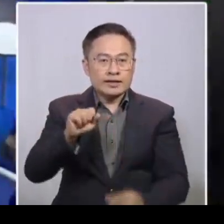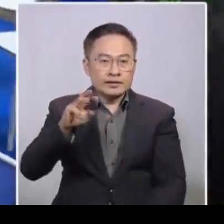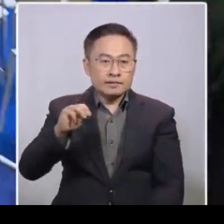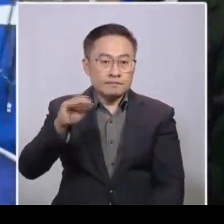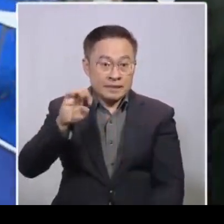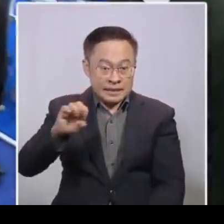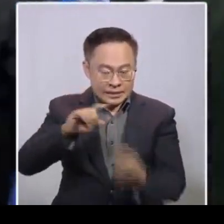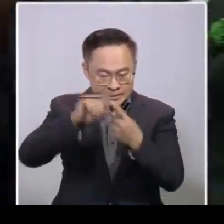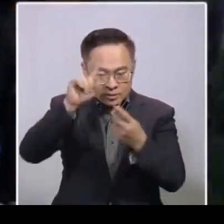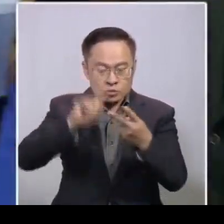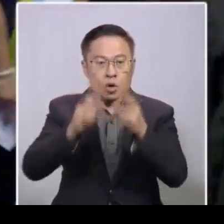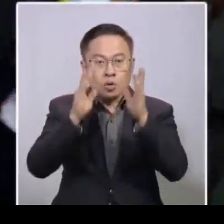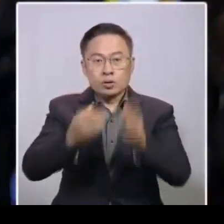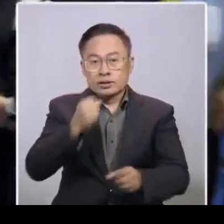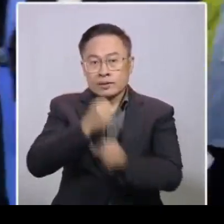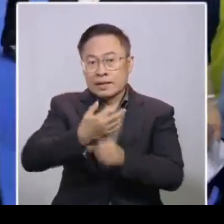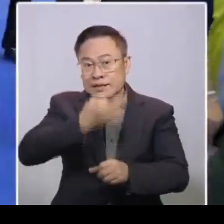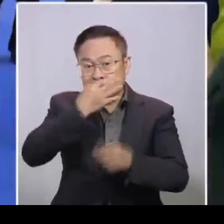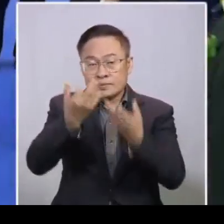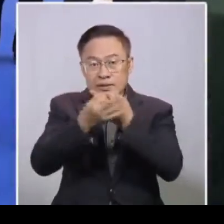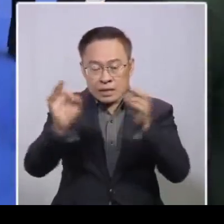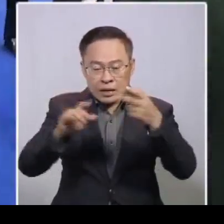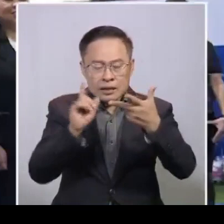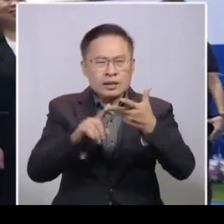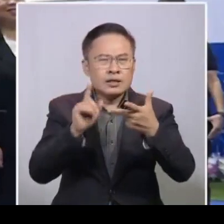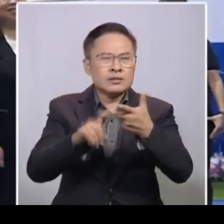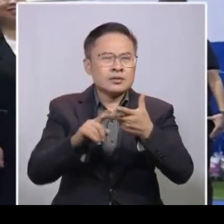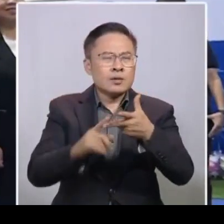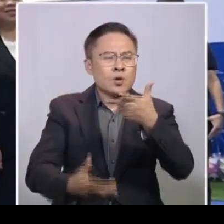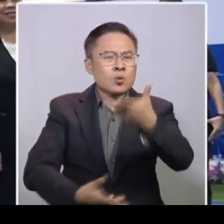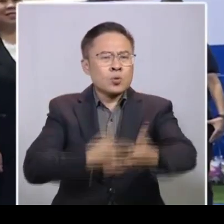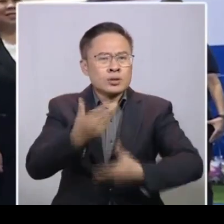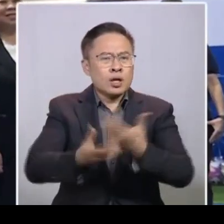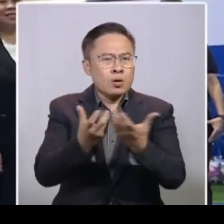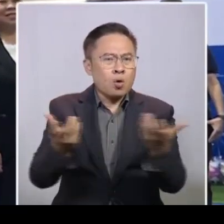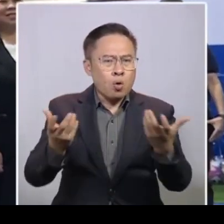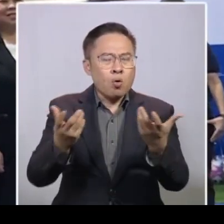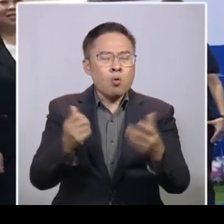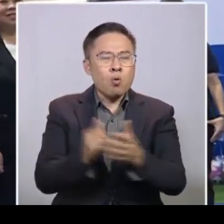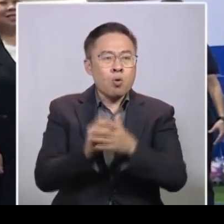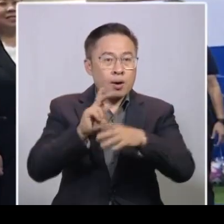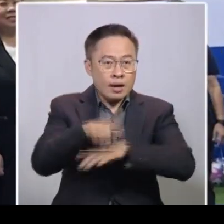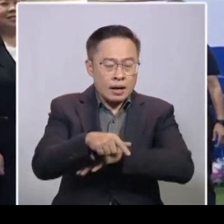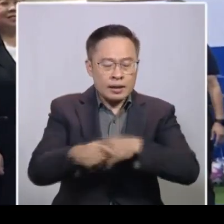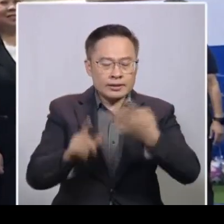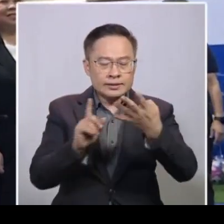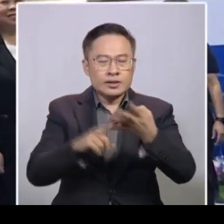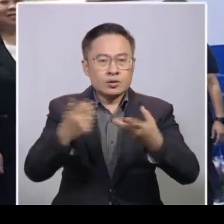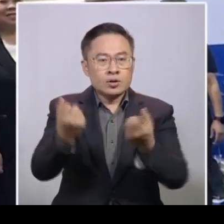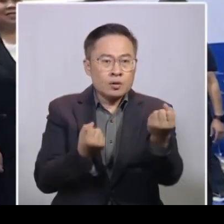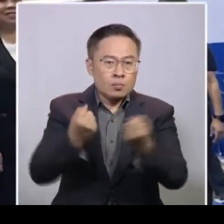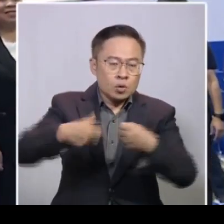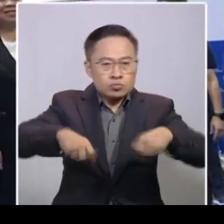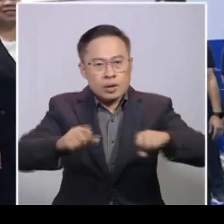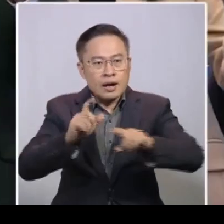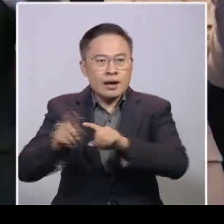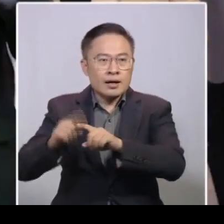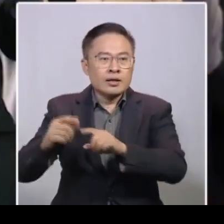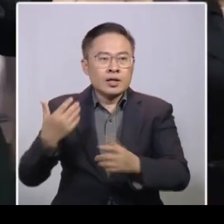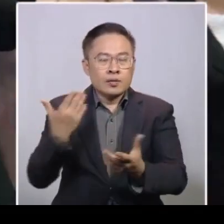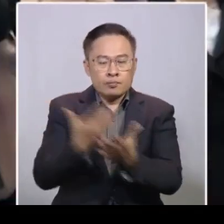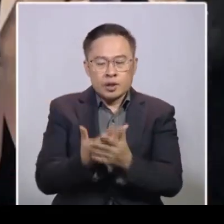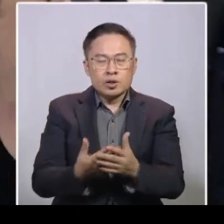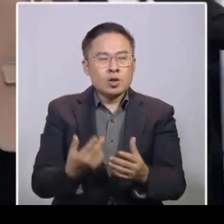อิสระผู้ขับขี่รถสาธารณะและผู้ค้าออนไลน์พบกับสินเชื่อและค้ำประกันสินเชื่อจับคู่กู้